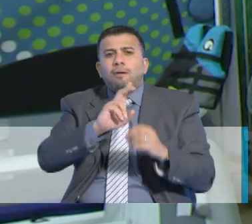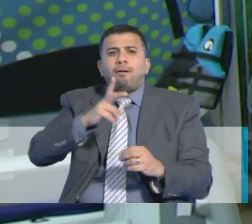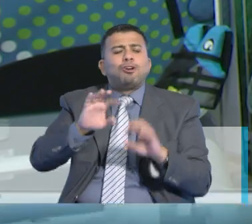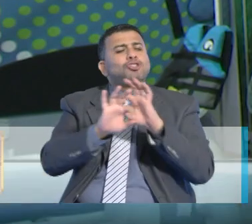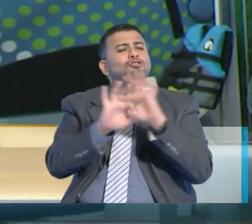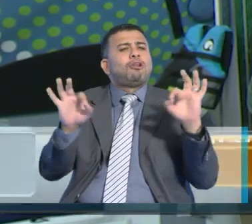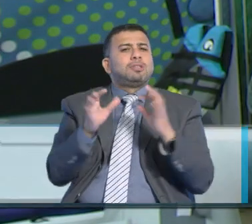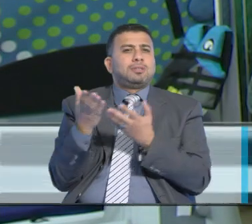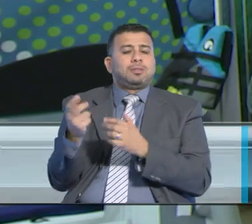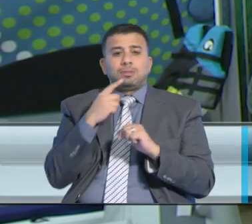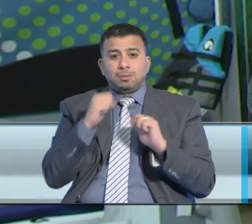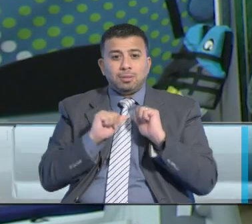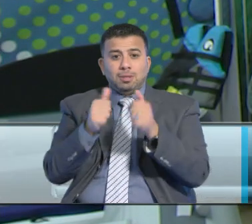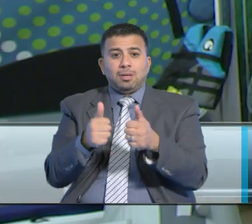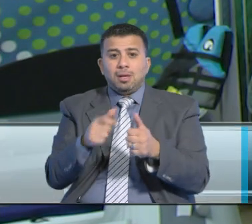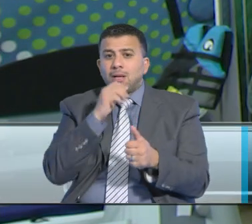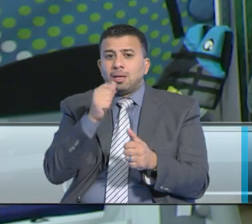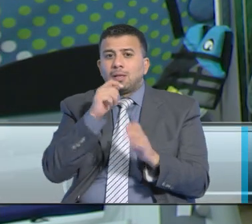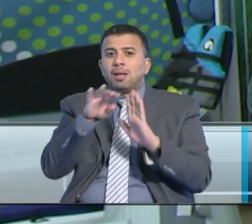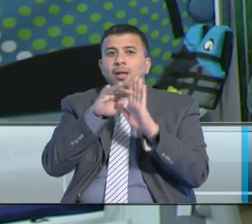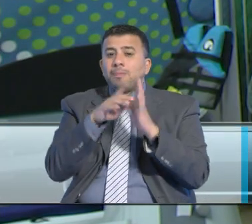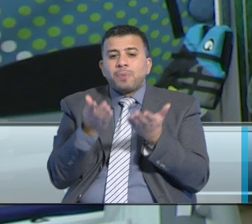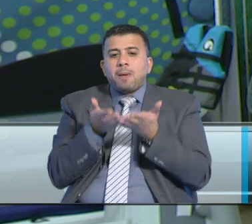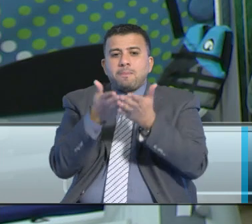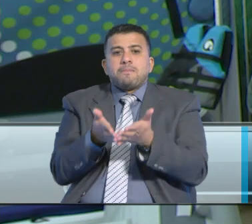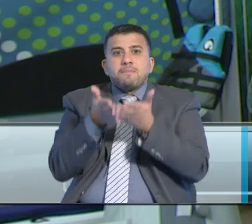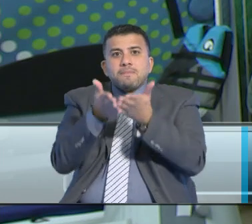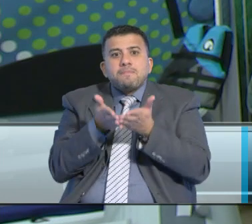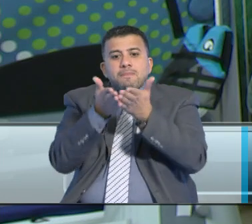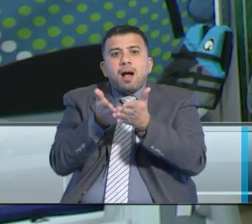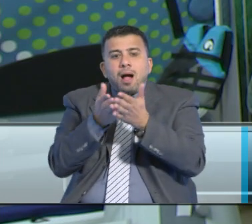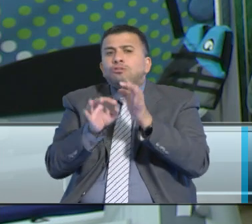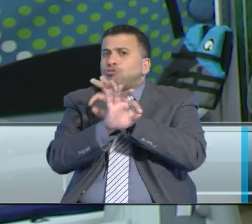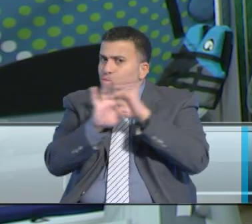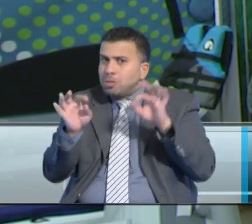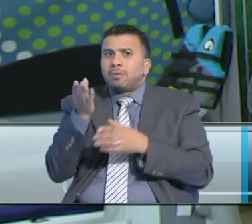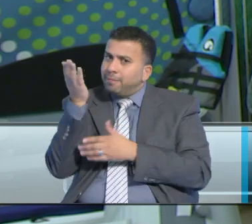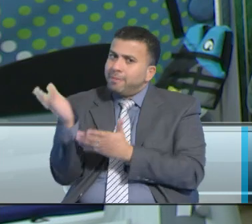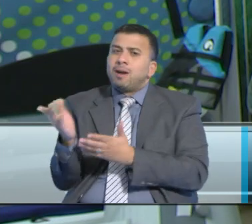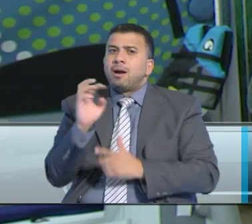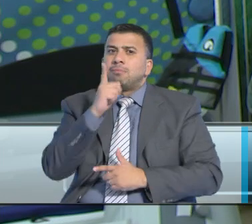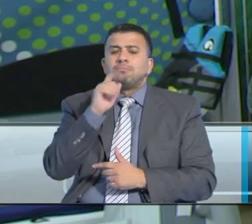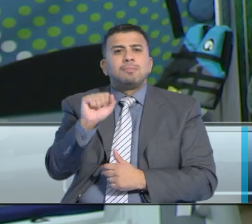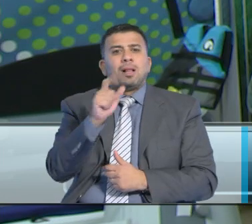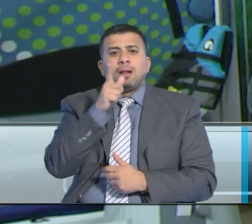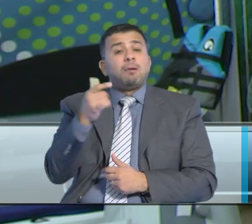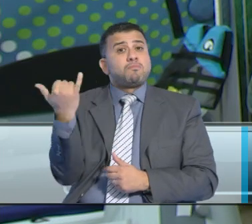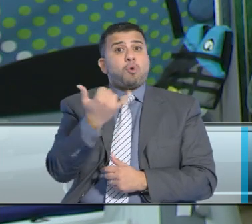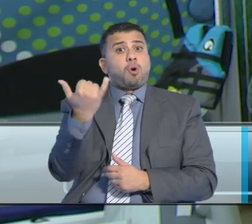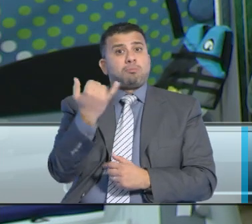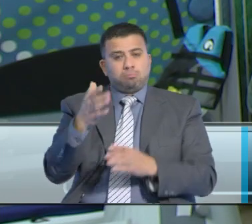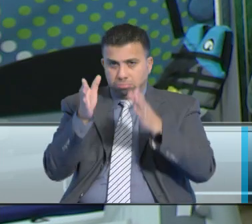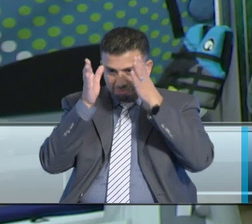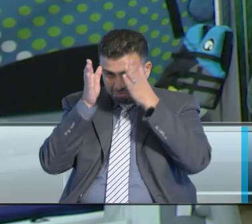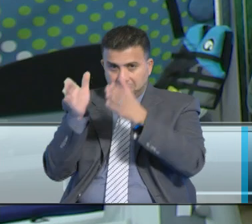دائما مشاركاتنا تندرج تحت البحر، التركيز هذا دائما تركيز يمكن احنا نشوفه مهم